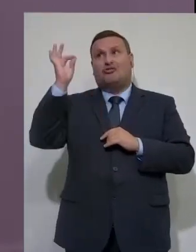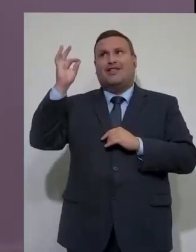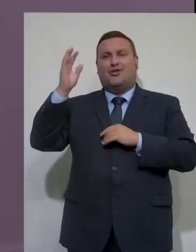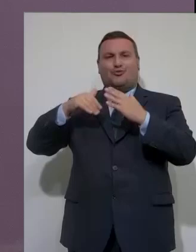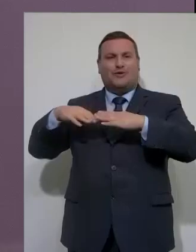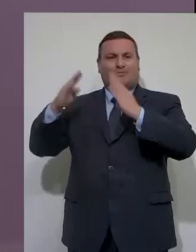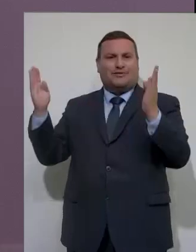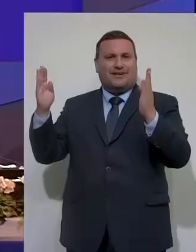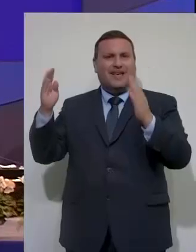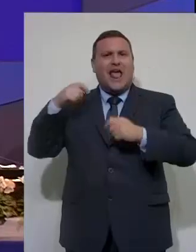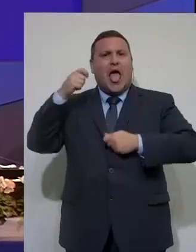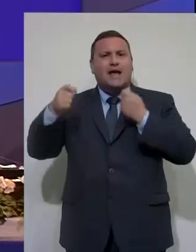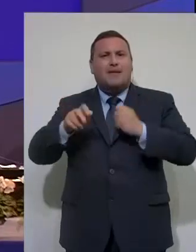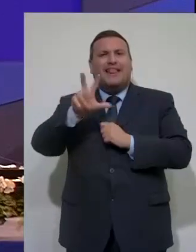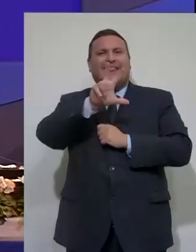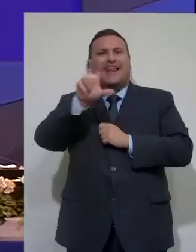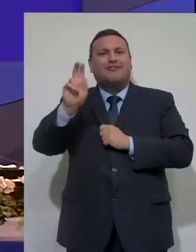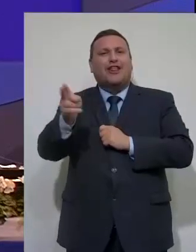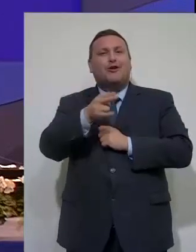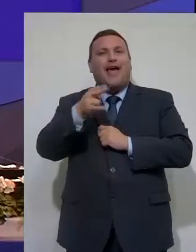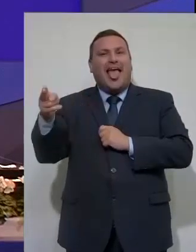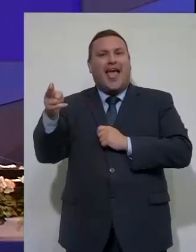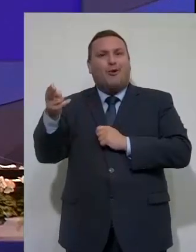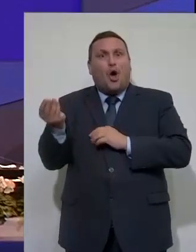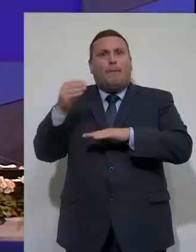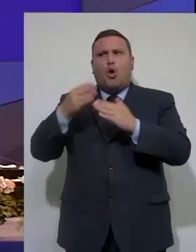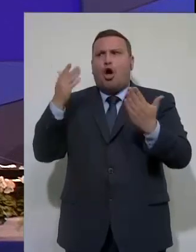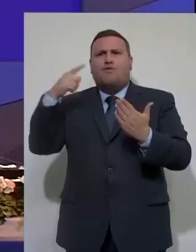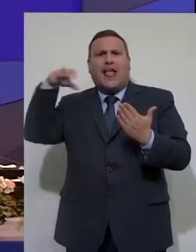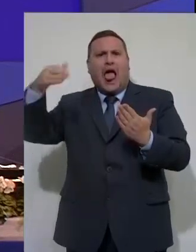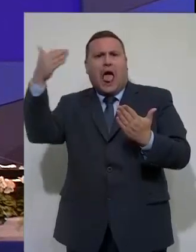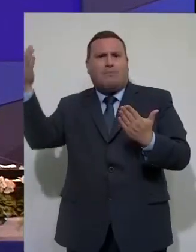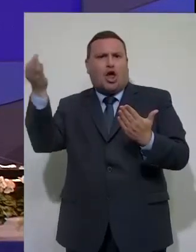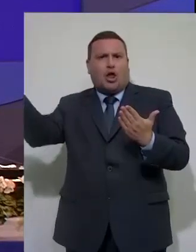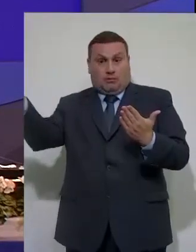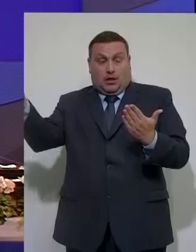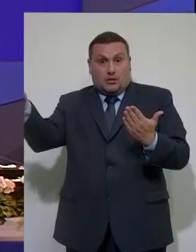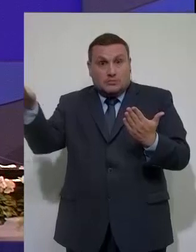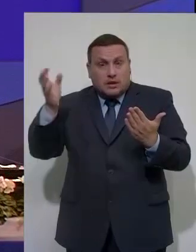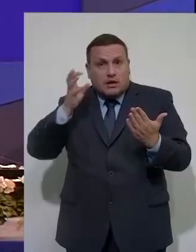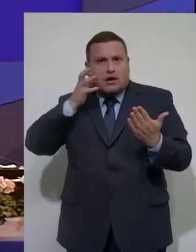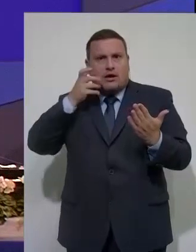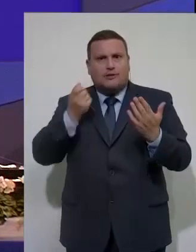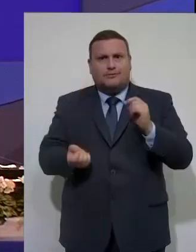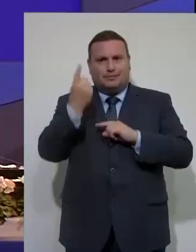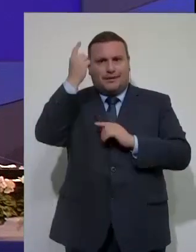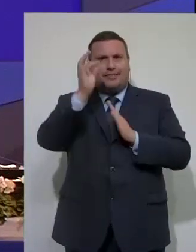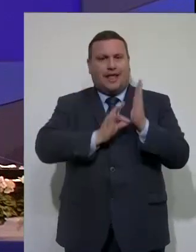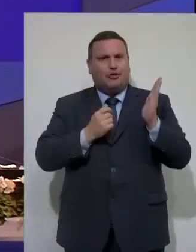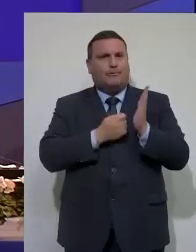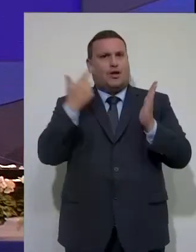speso 300 euro in più rispetto alle altre forme ricettive. È un dato questo per l'Italia, è un dato che probabilmente determina